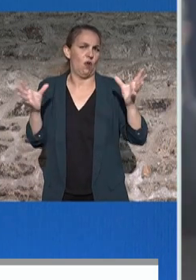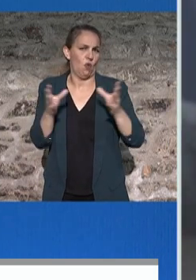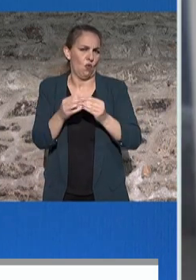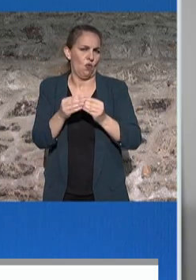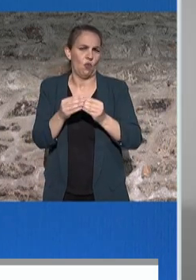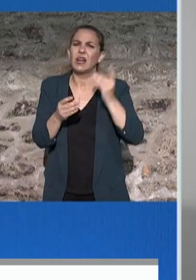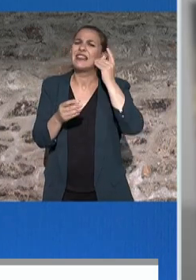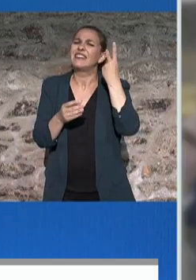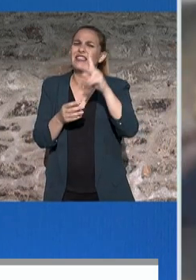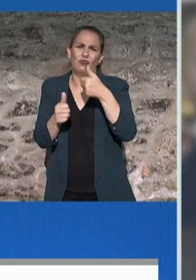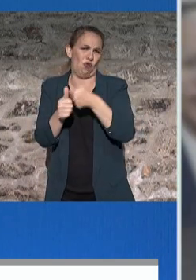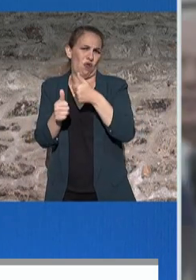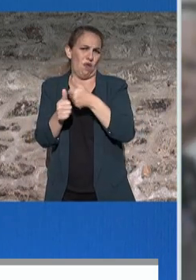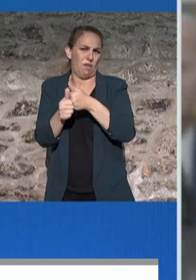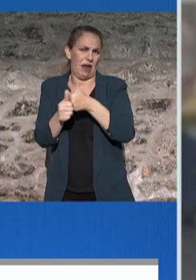οποίων